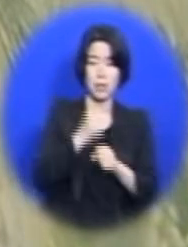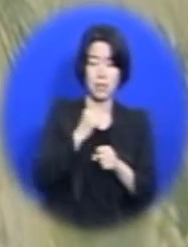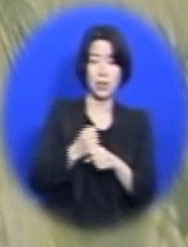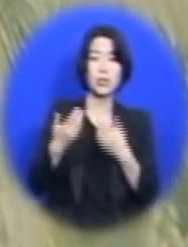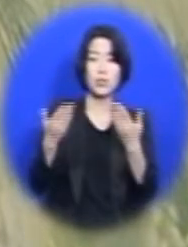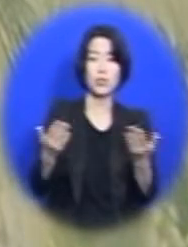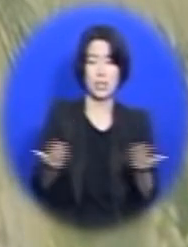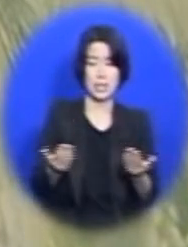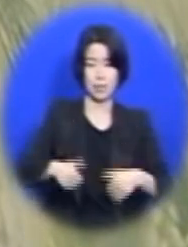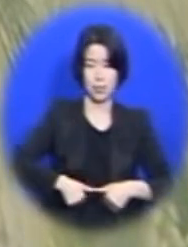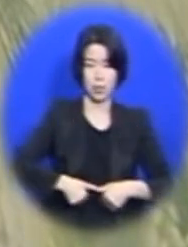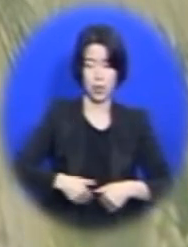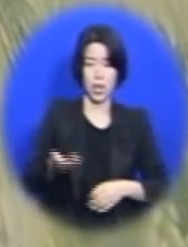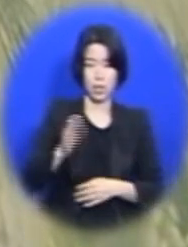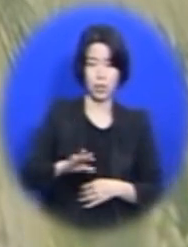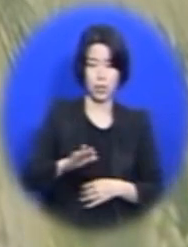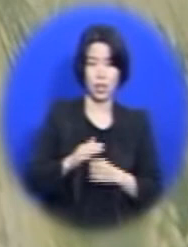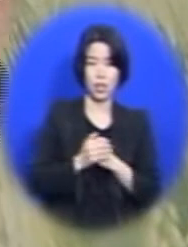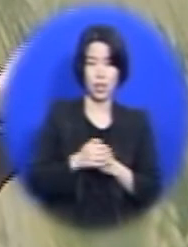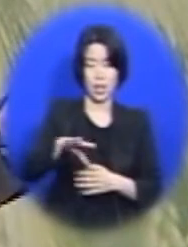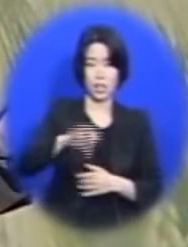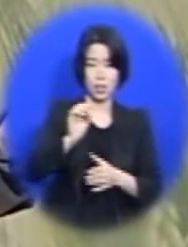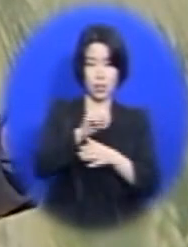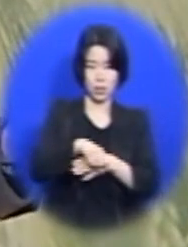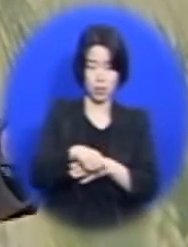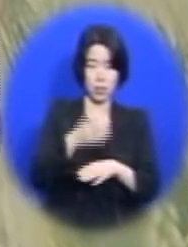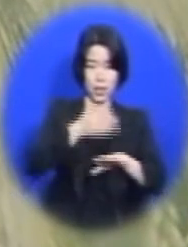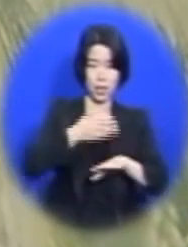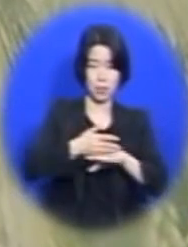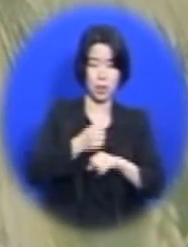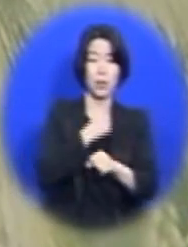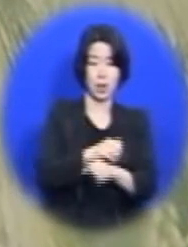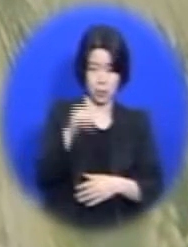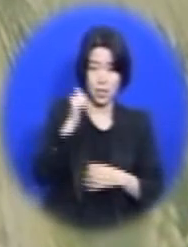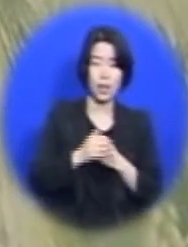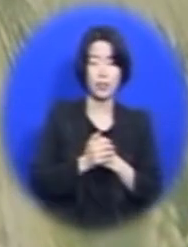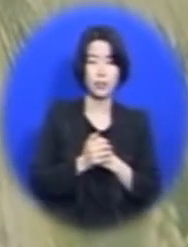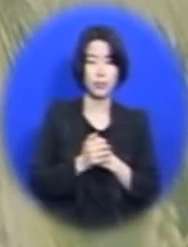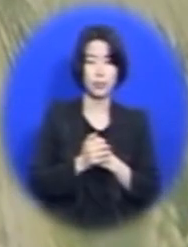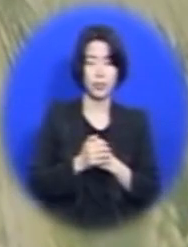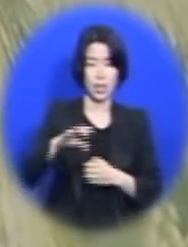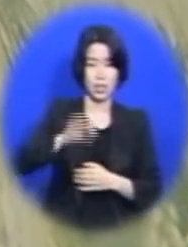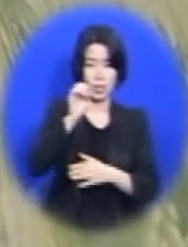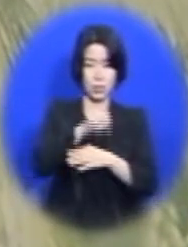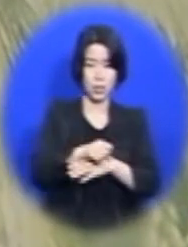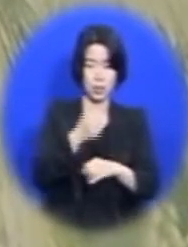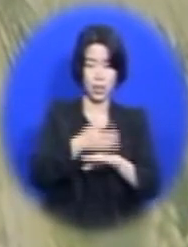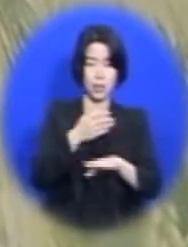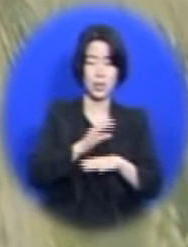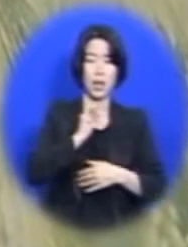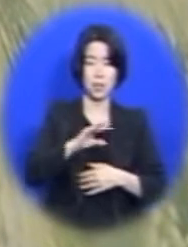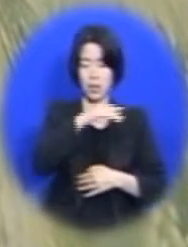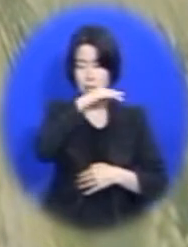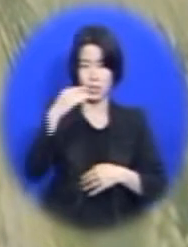일이 필요해요. 그런데 첫 열매 감사로 합시다. 첫 열매 감사만 우리가